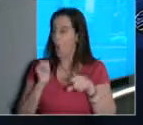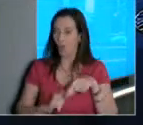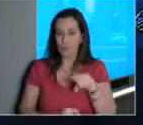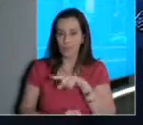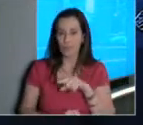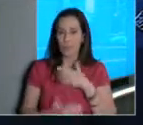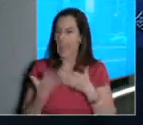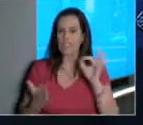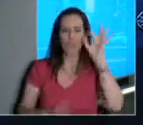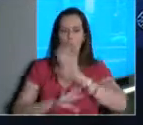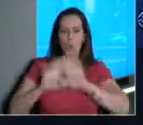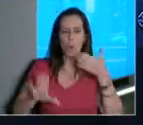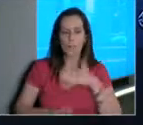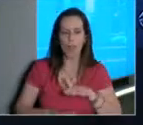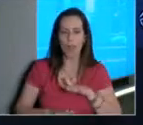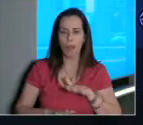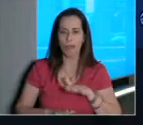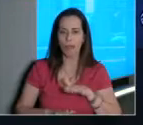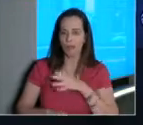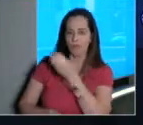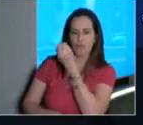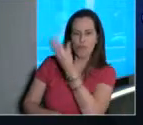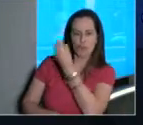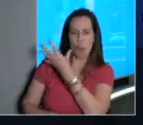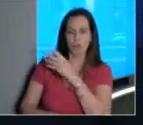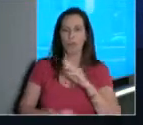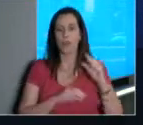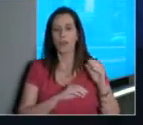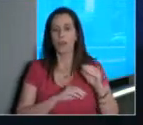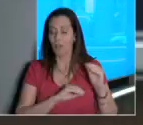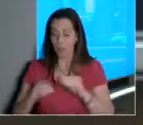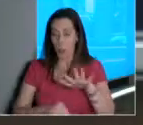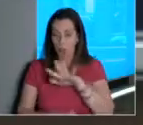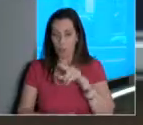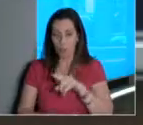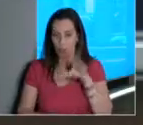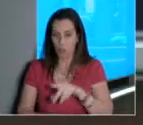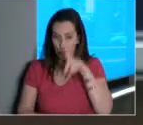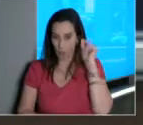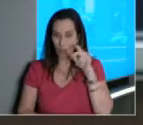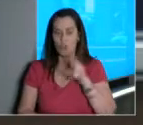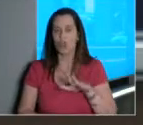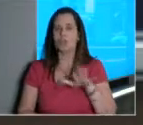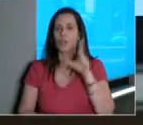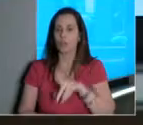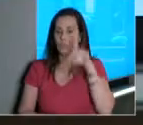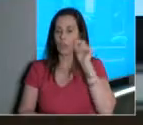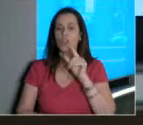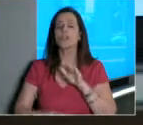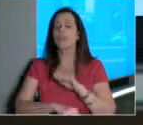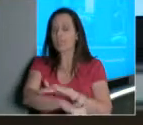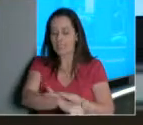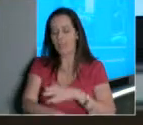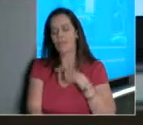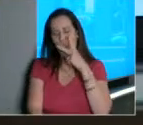הזאת אין סיכוי בישראל, והעברה שלה דווקא לשכונות האלה, ויש לשכונות האלה צבע,